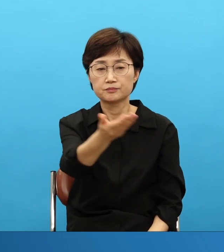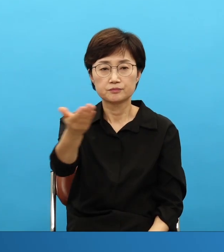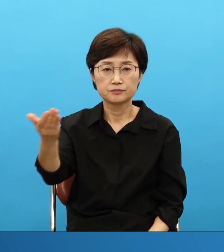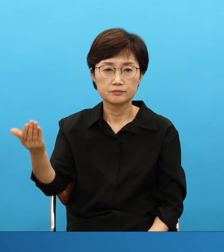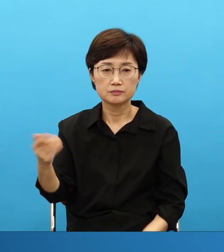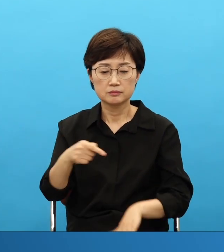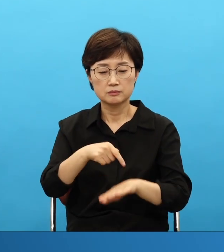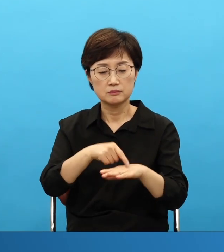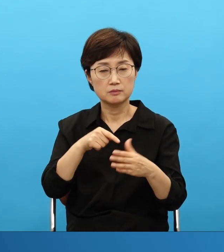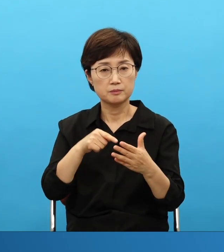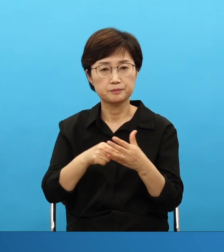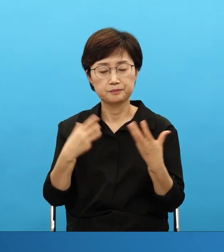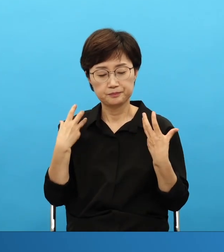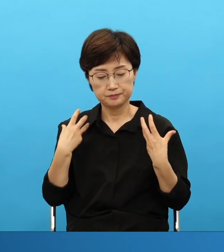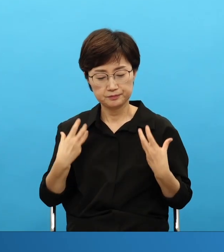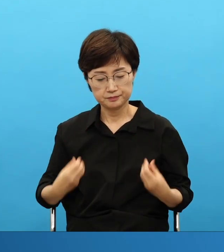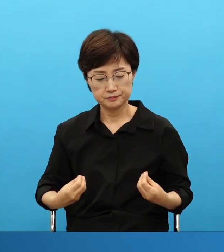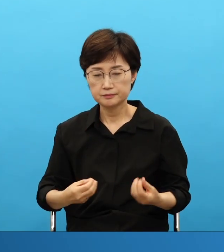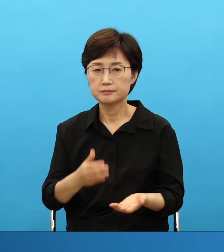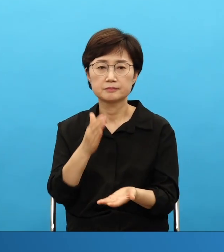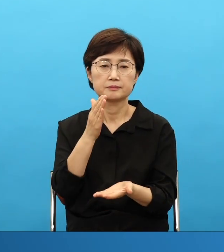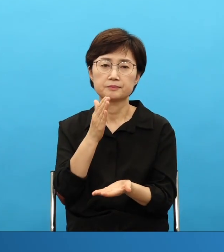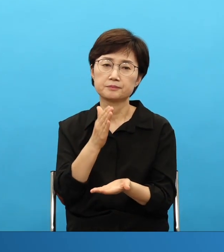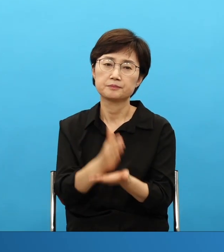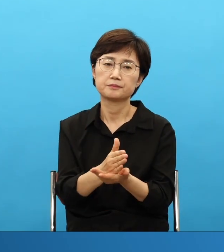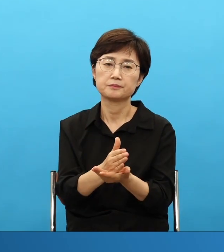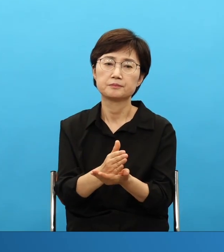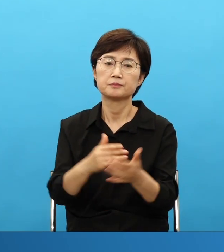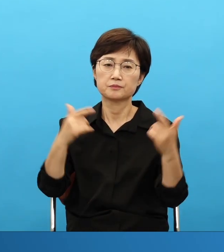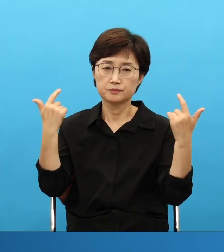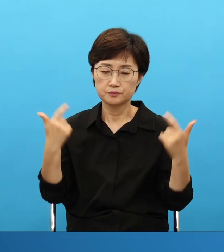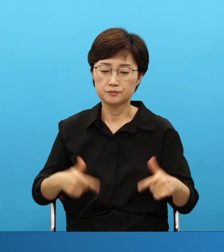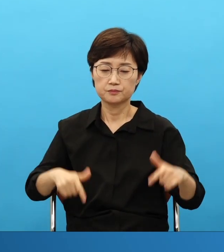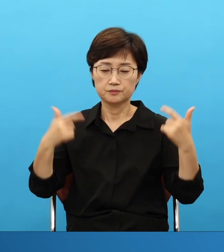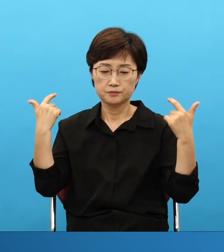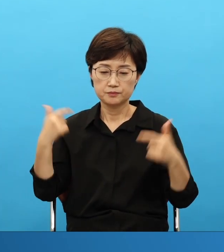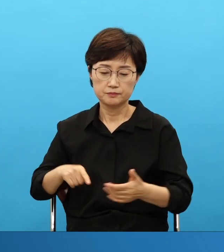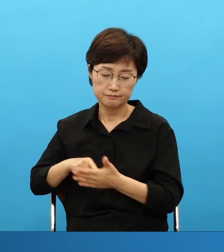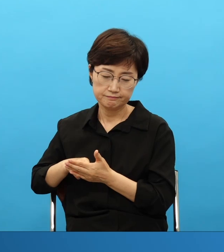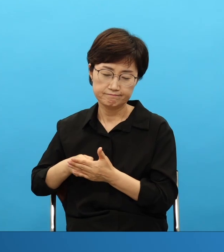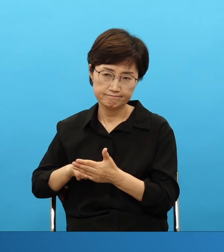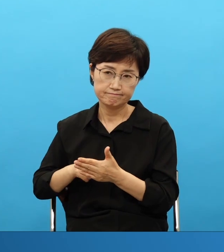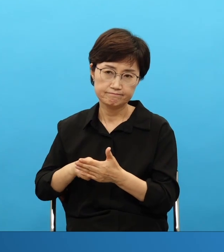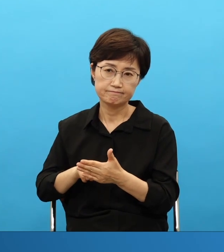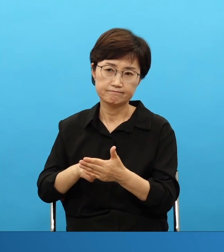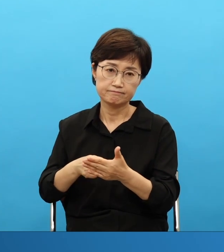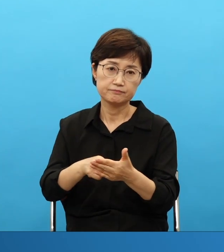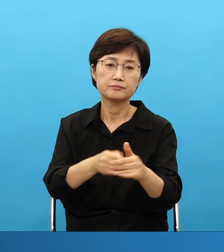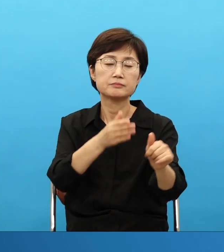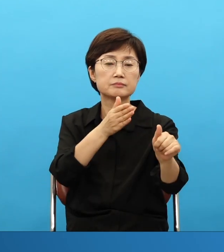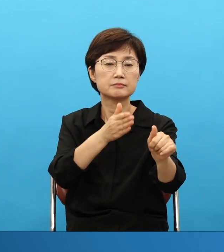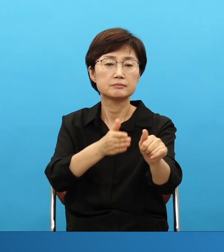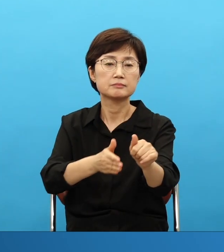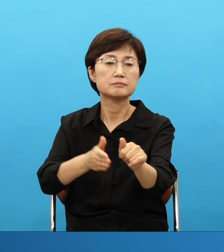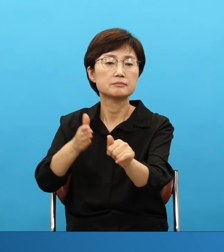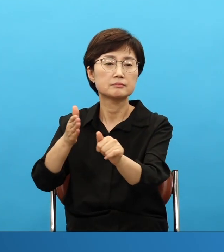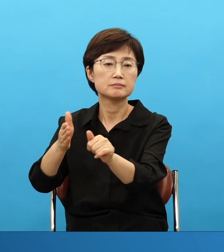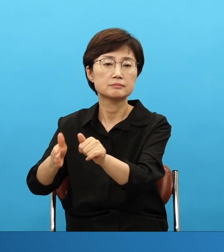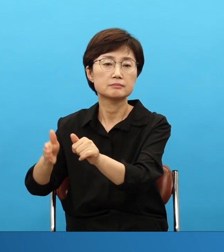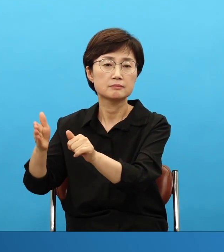받으리니 신치 말고 늘 천지